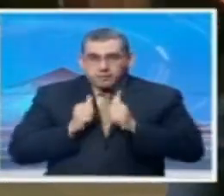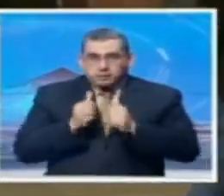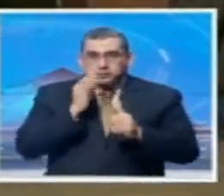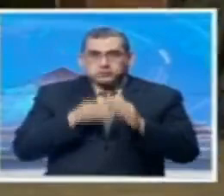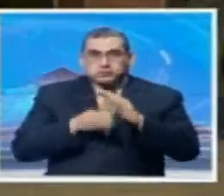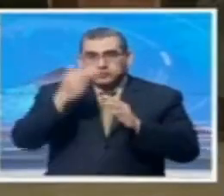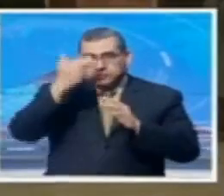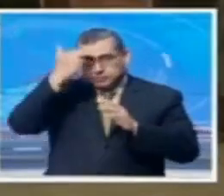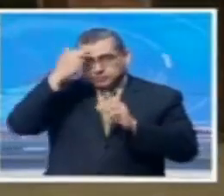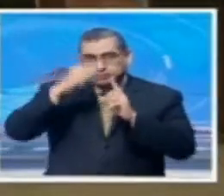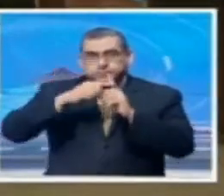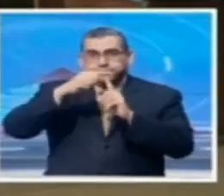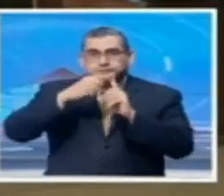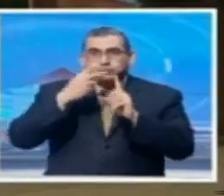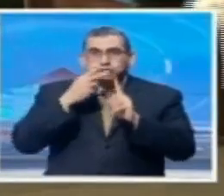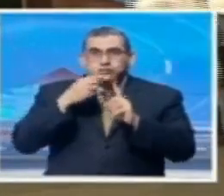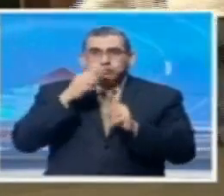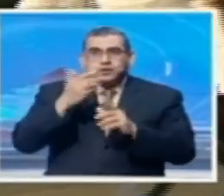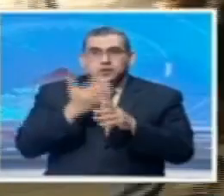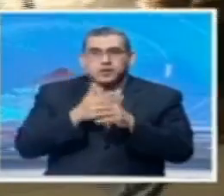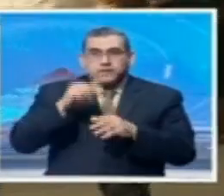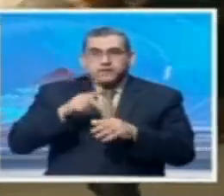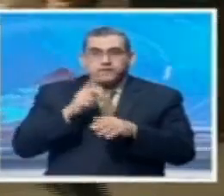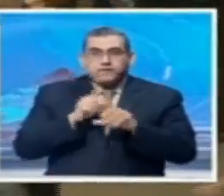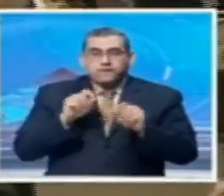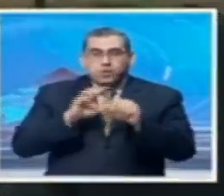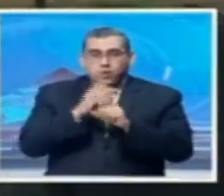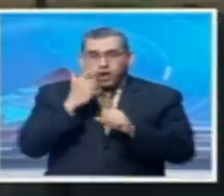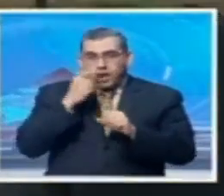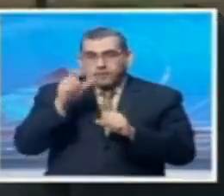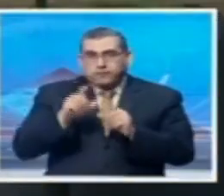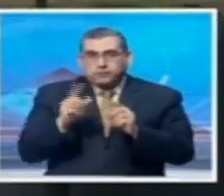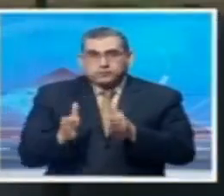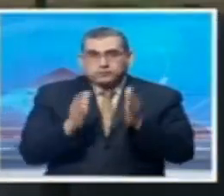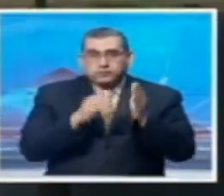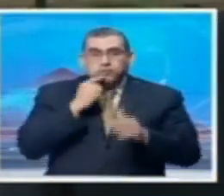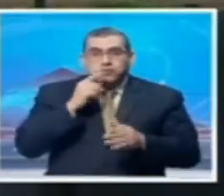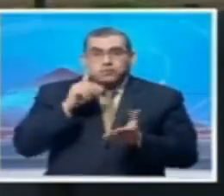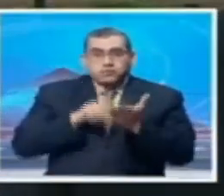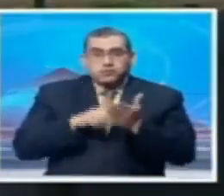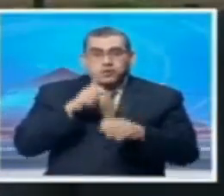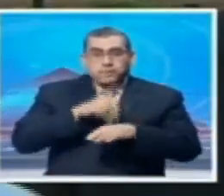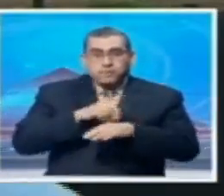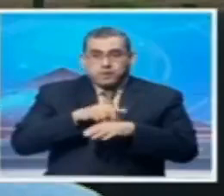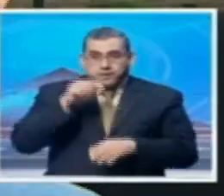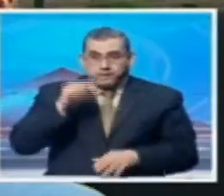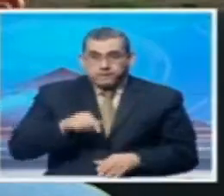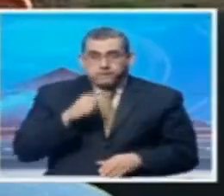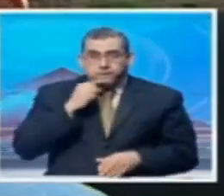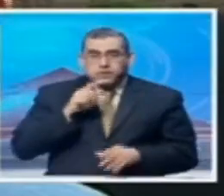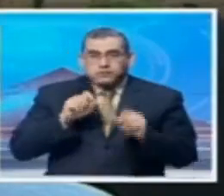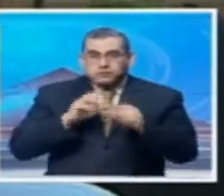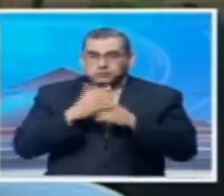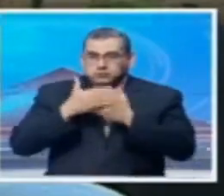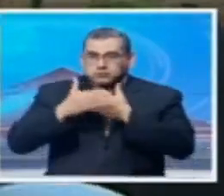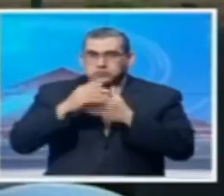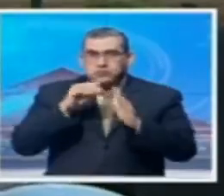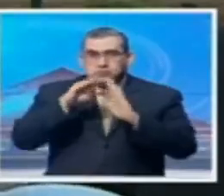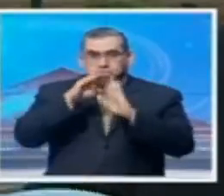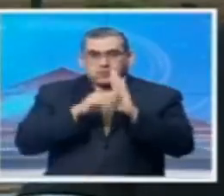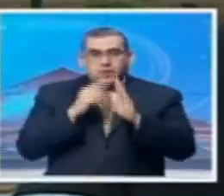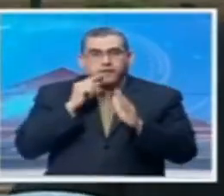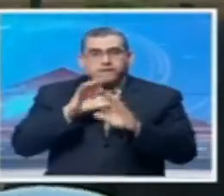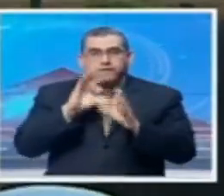وقياس درجة الحرارة لتجنب انتشار فيروس كورونا. إجراءات احترازية بمعايير عالمية، التزام